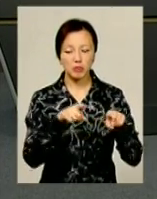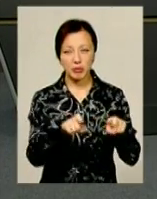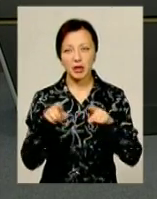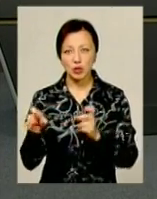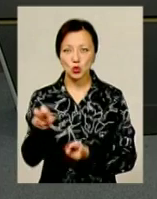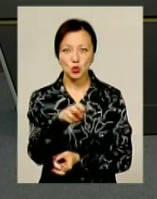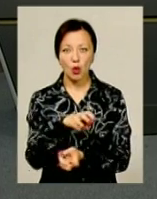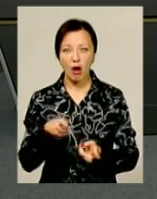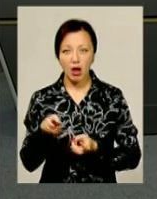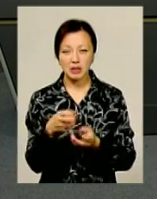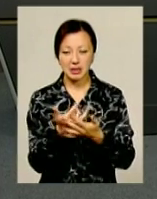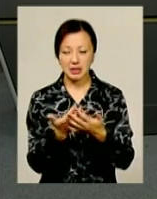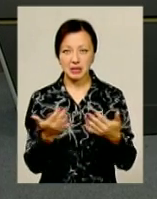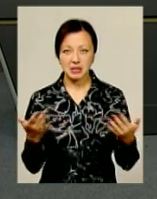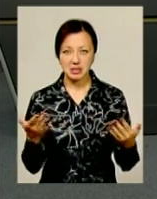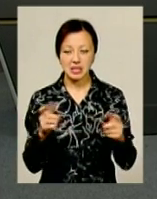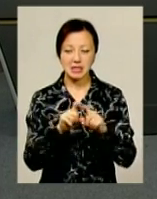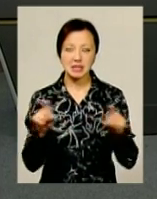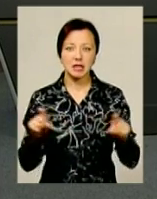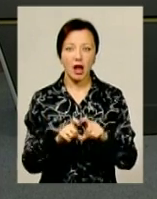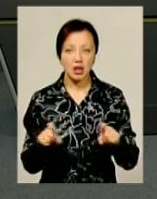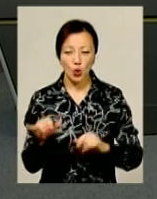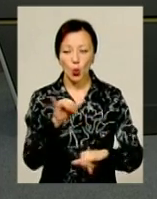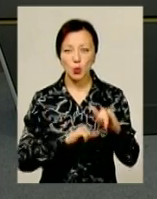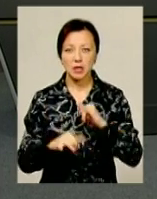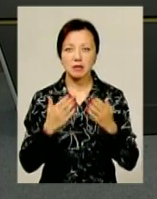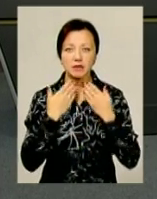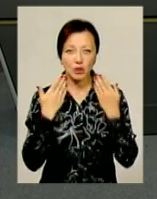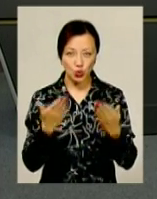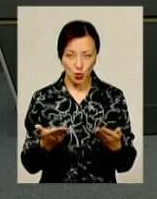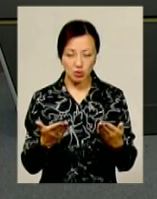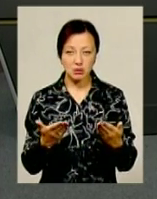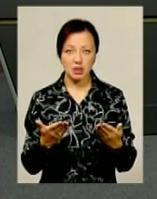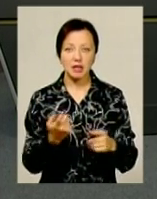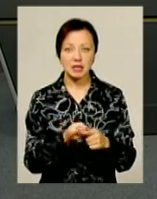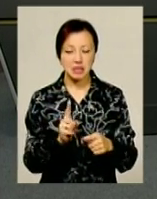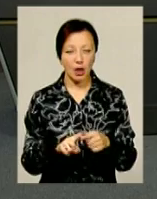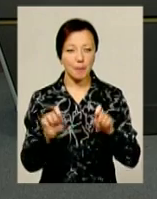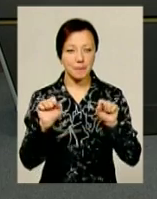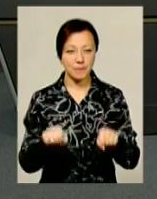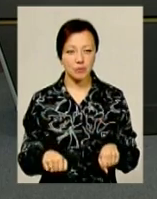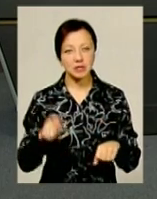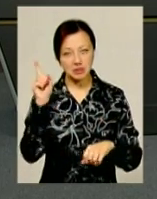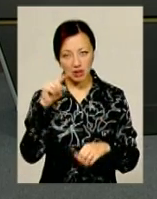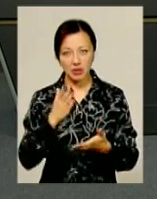ходити, шукати різні інстанції, куди звернутися. Тобто це можна, вони знають, що є